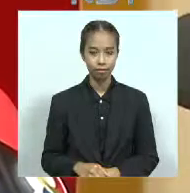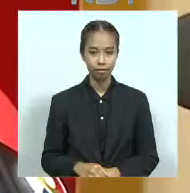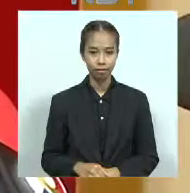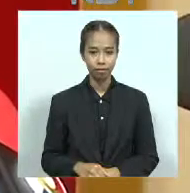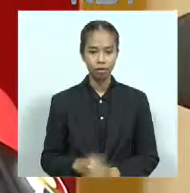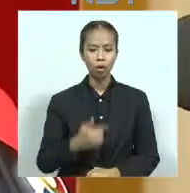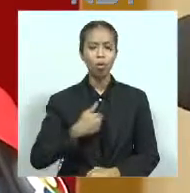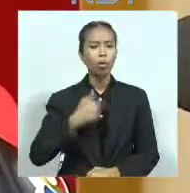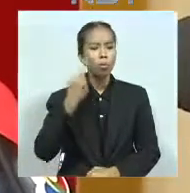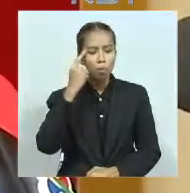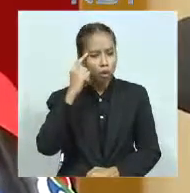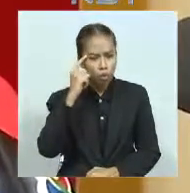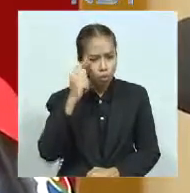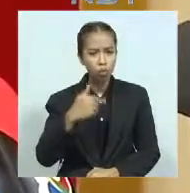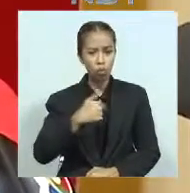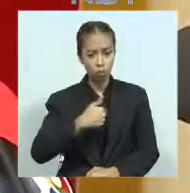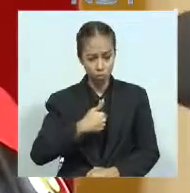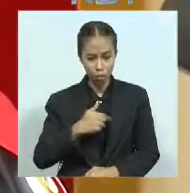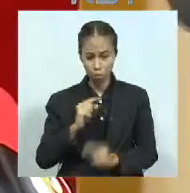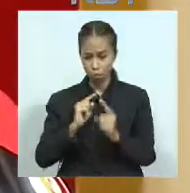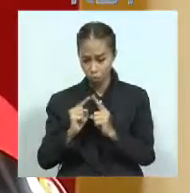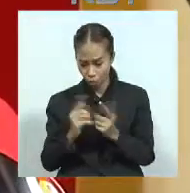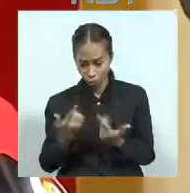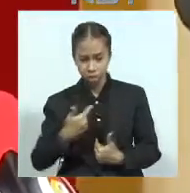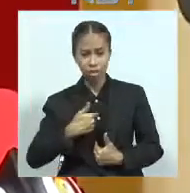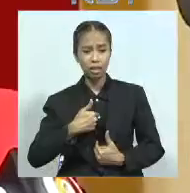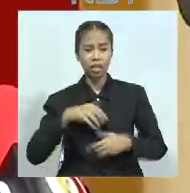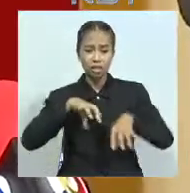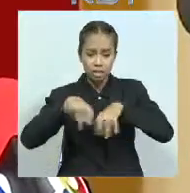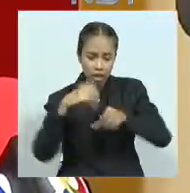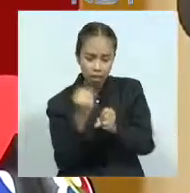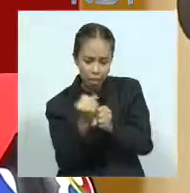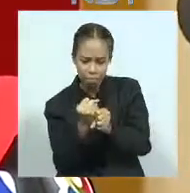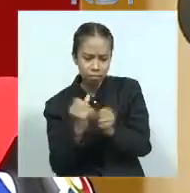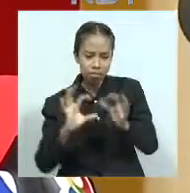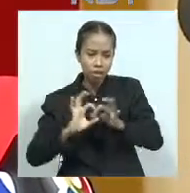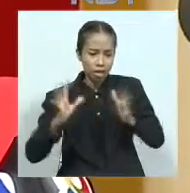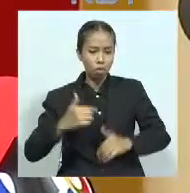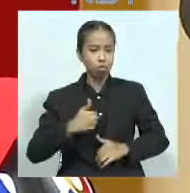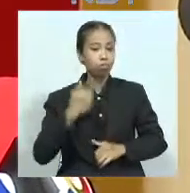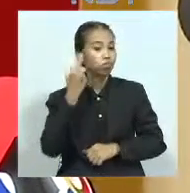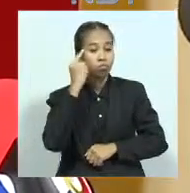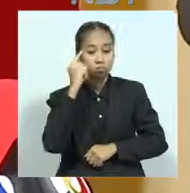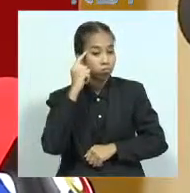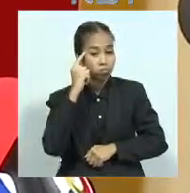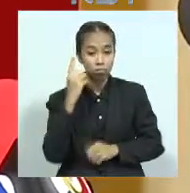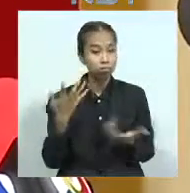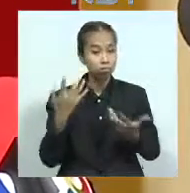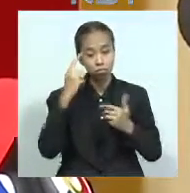ก็ผมไม่รู้ผมไม่ได้เป็นคนเกลียก็ผมไม่ได้เป็นคนเกลียผมไม่ทราบ